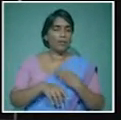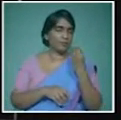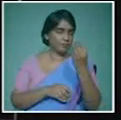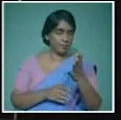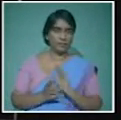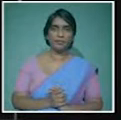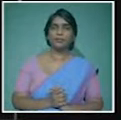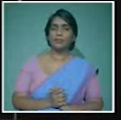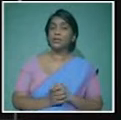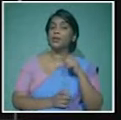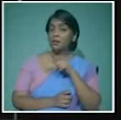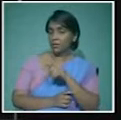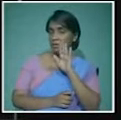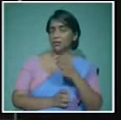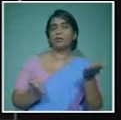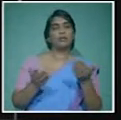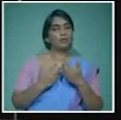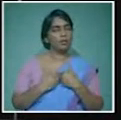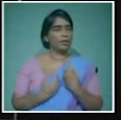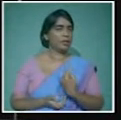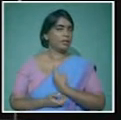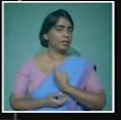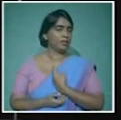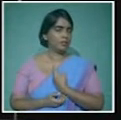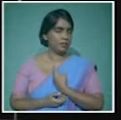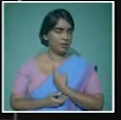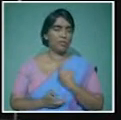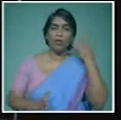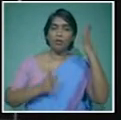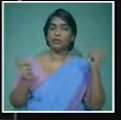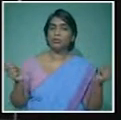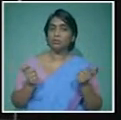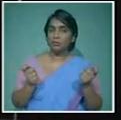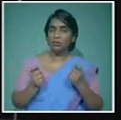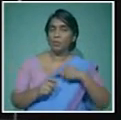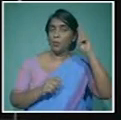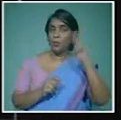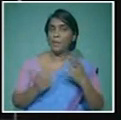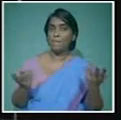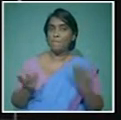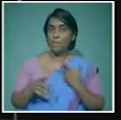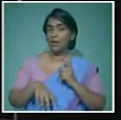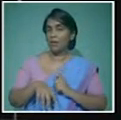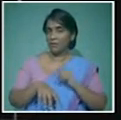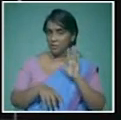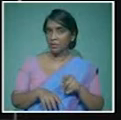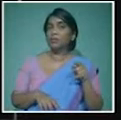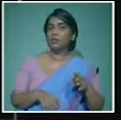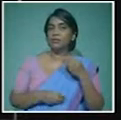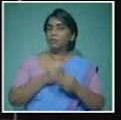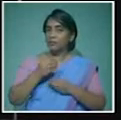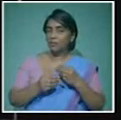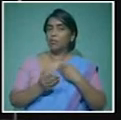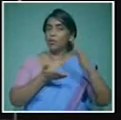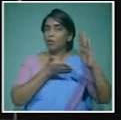යුතුයි. එමගින් අපිට තනිව ලෝක වෙළඳ පොලේ ජයගත නොහැකි අවස්ථාවලදී මේ